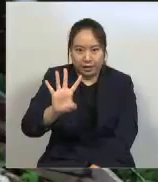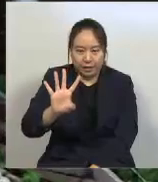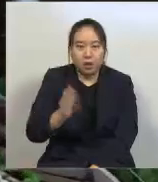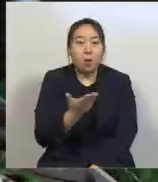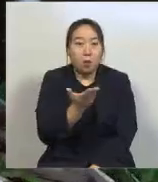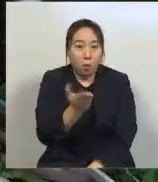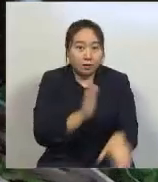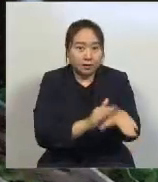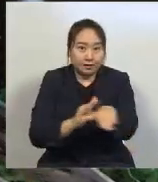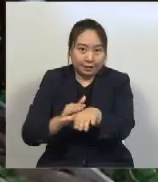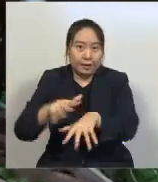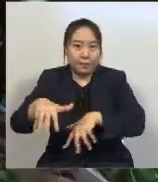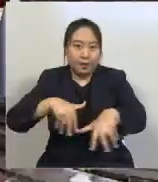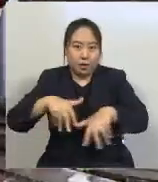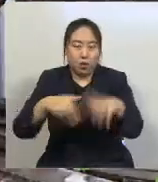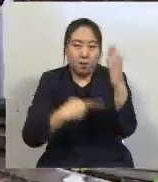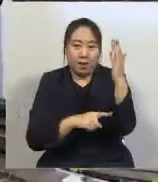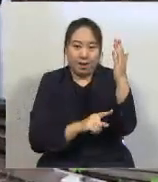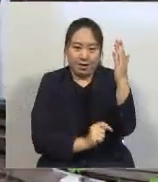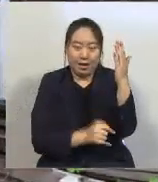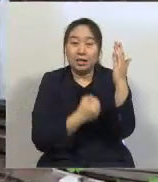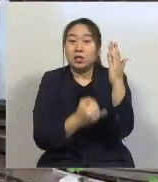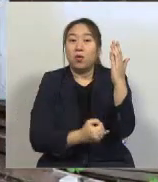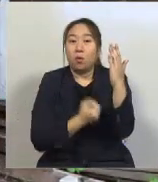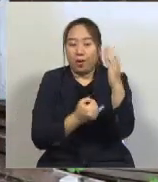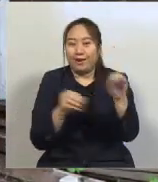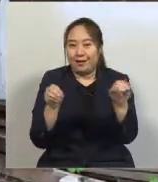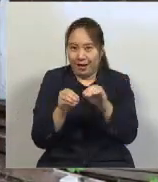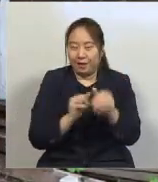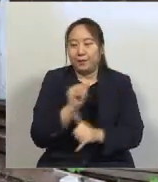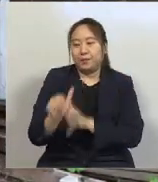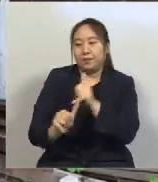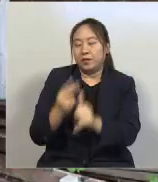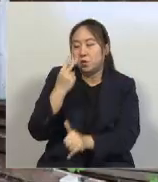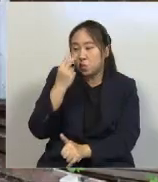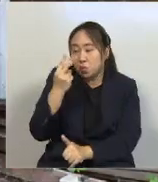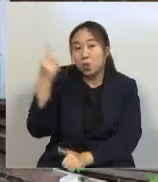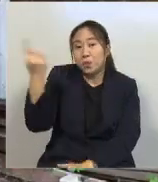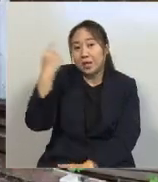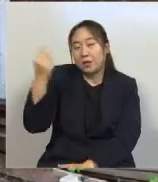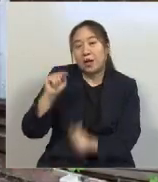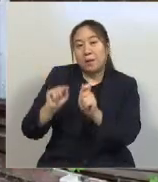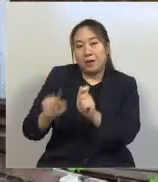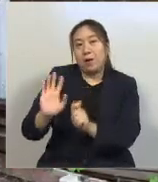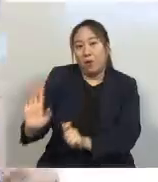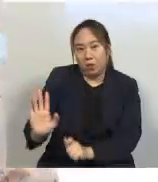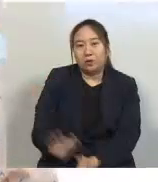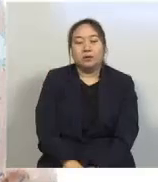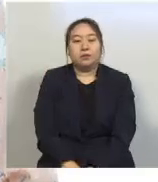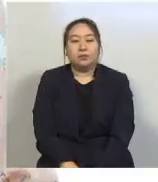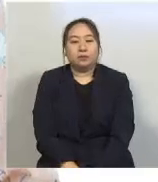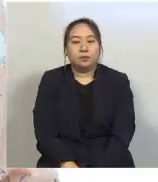เชิญชวนประชาชนในจังหวัดปัตตานีและจังหวัดใกล้เคียงเที่ยวชมงานประจำปีของอำเภอโคกโพ